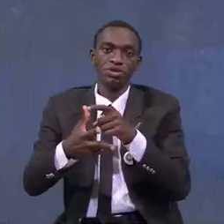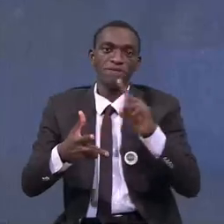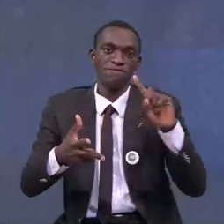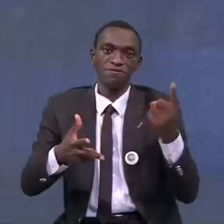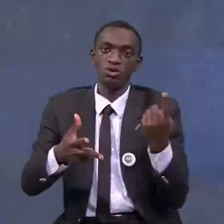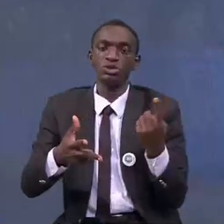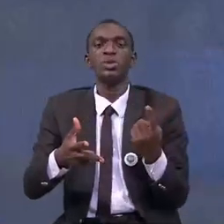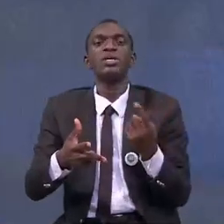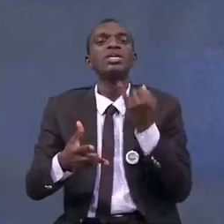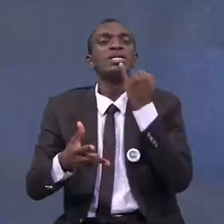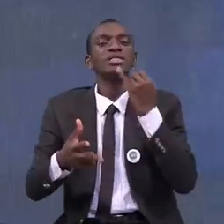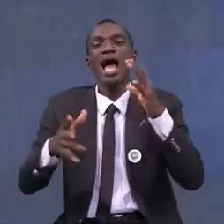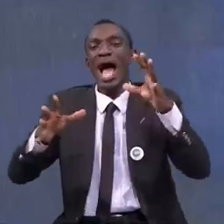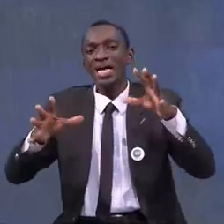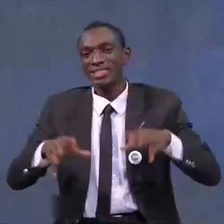premier